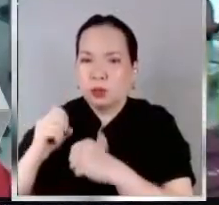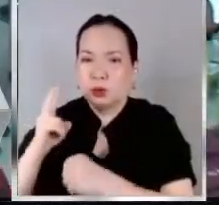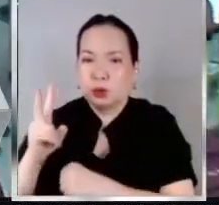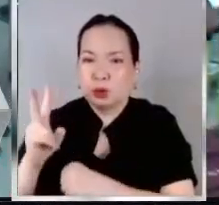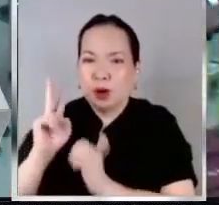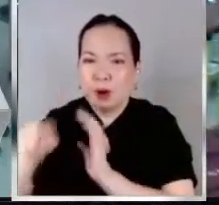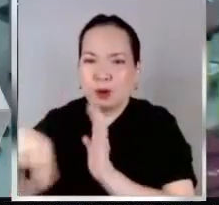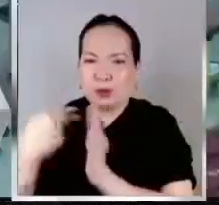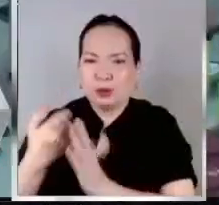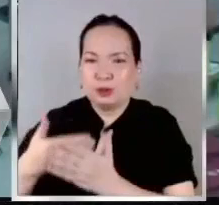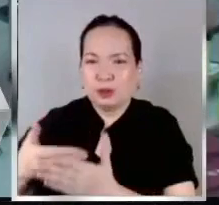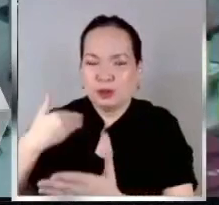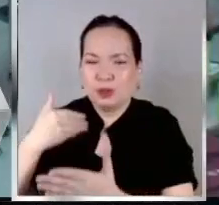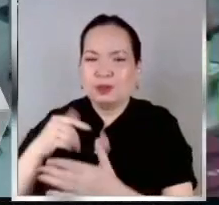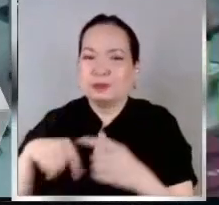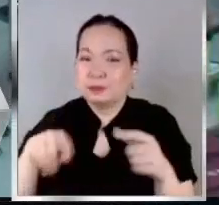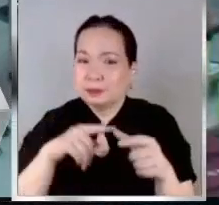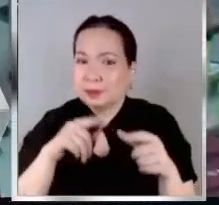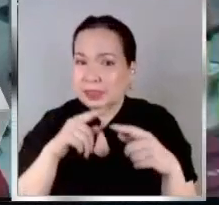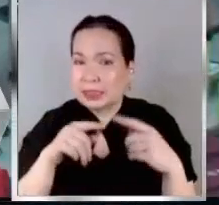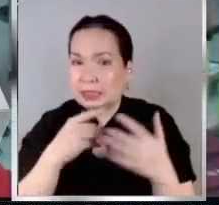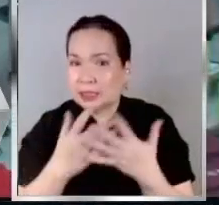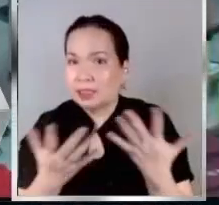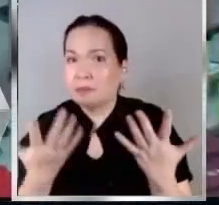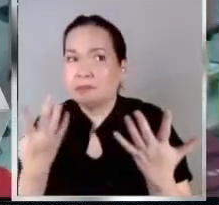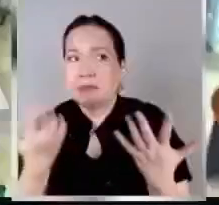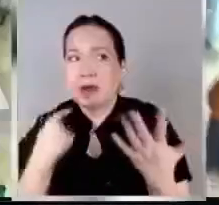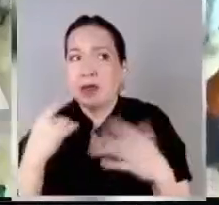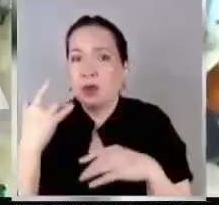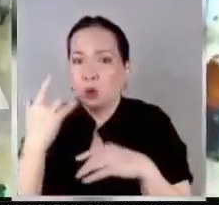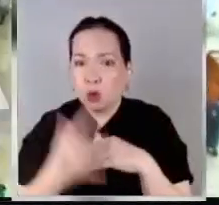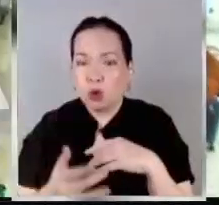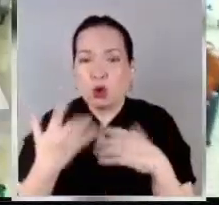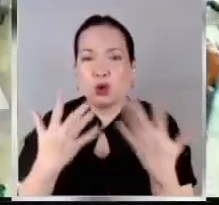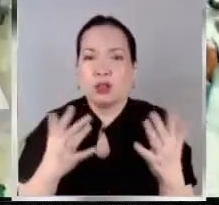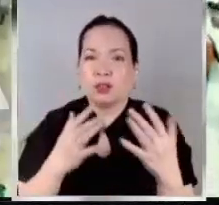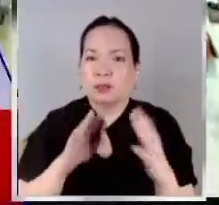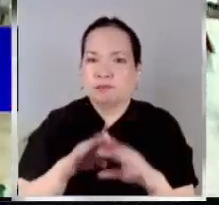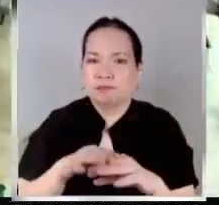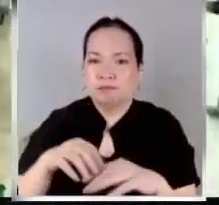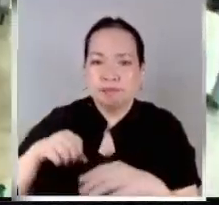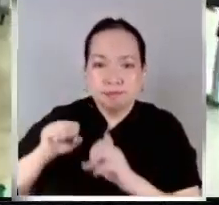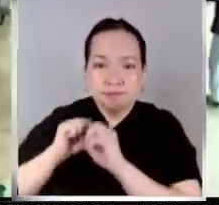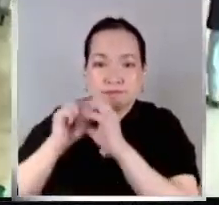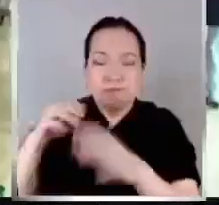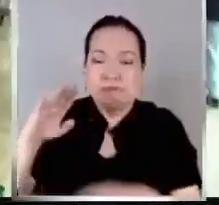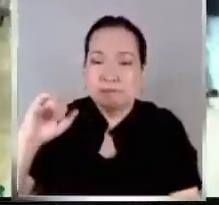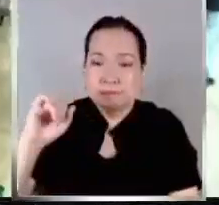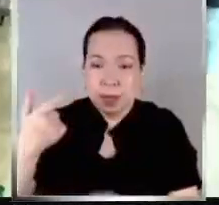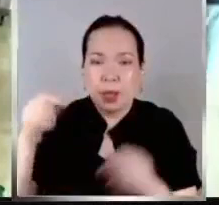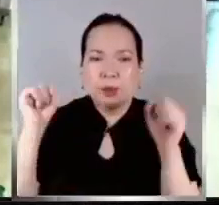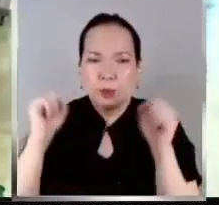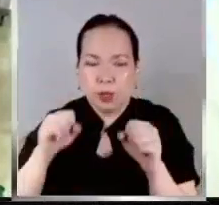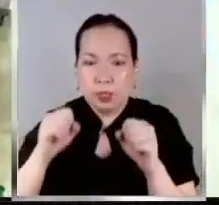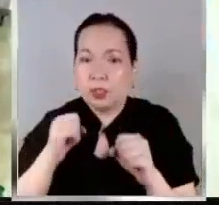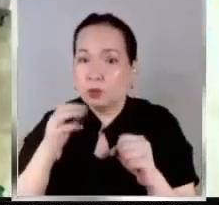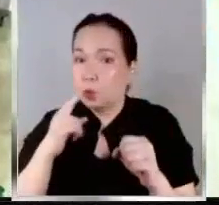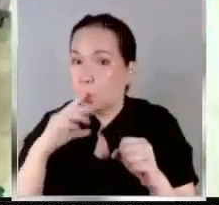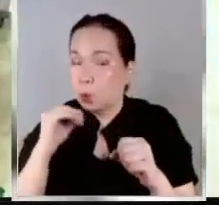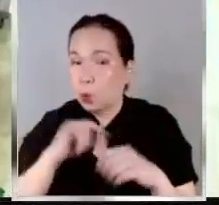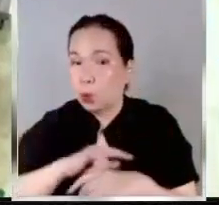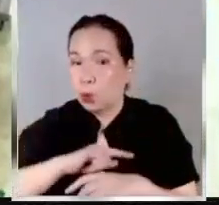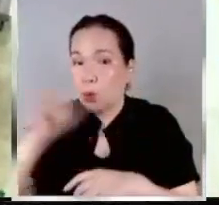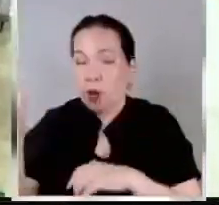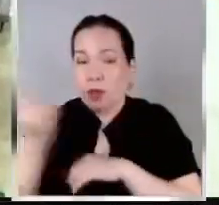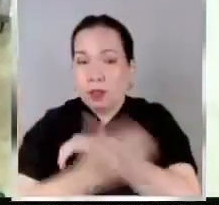lalo pat may ibang mas maagang nagbubukas na kanilang check-in counter. Para naman sa mga bibiyahe abroad, simula April 15, ang pag-fill out